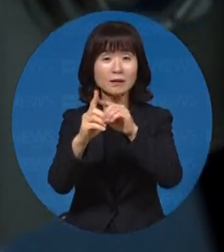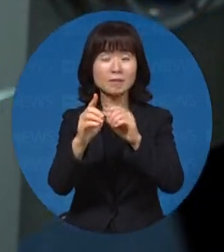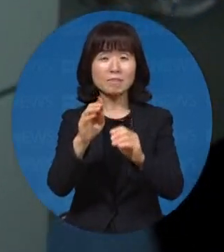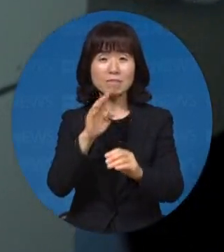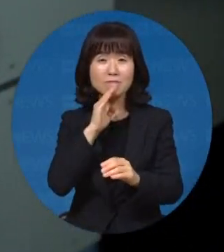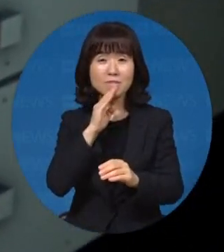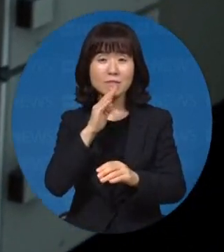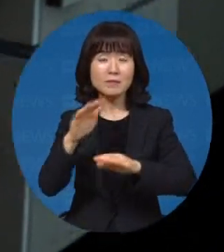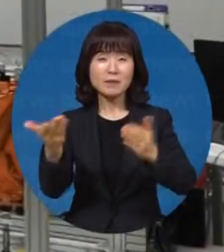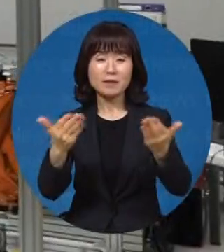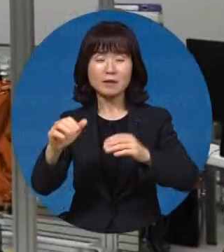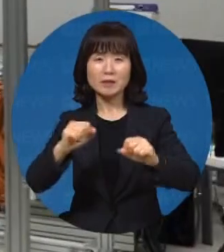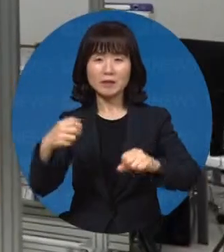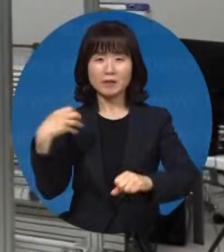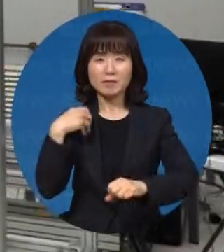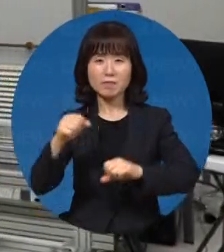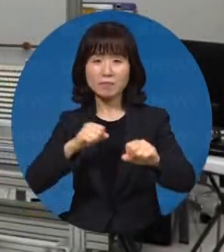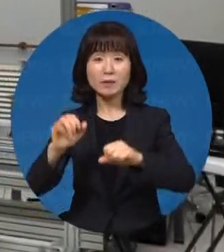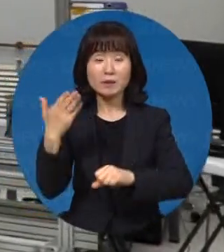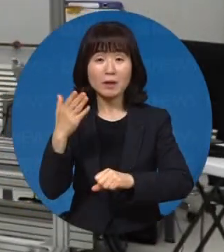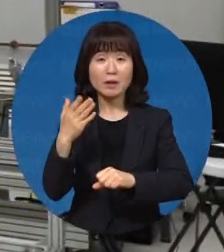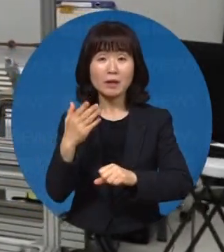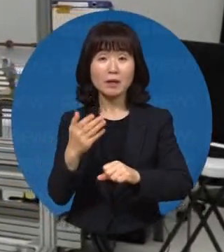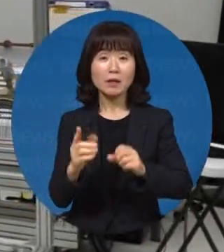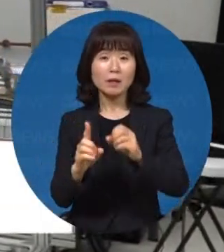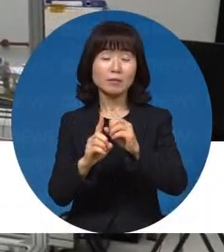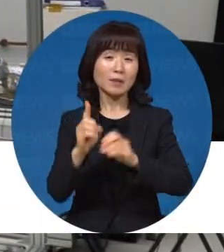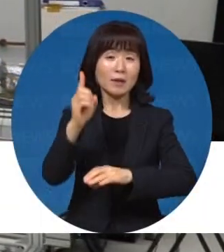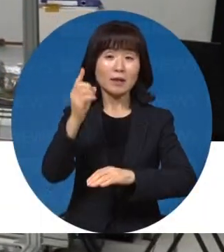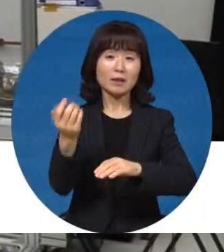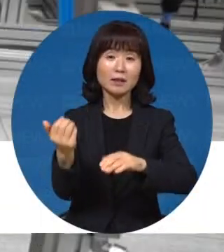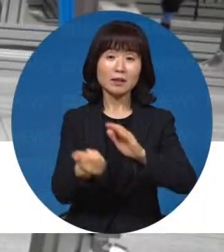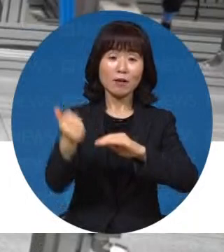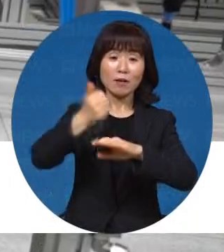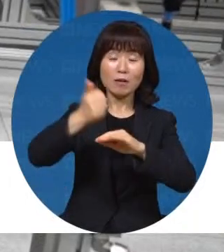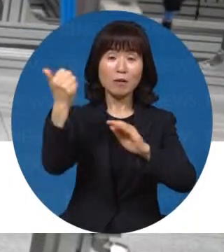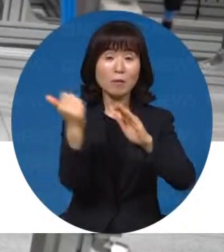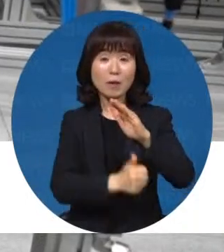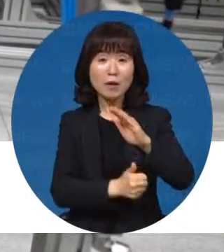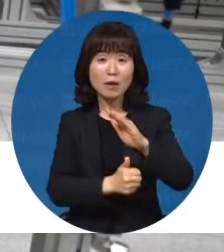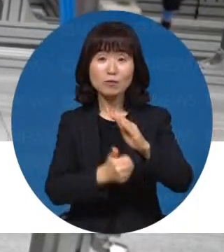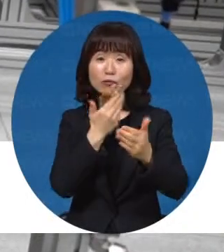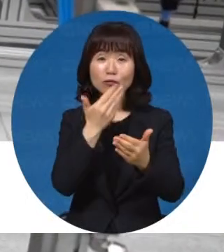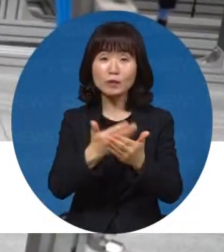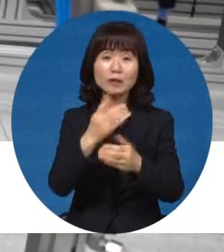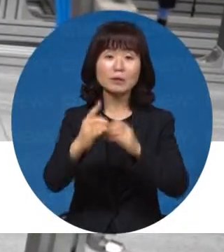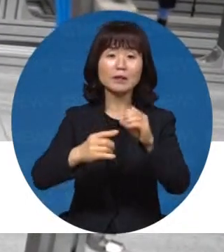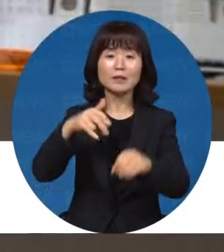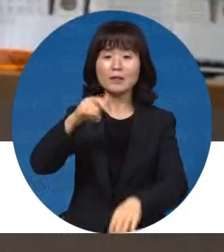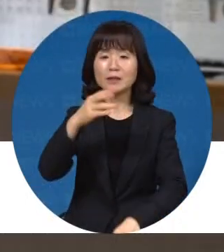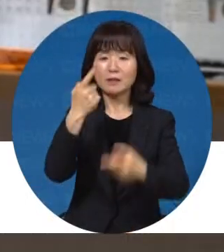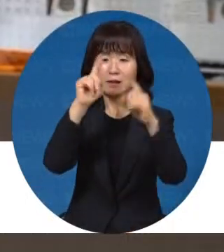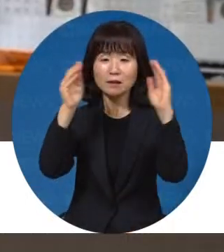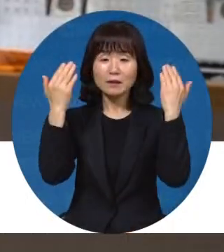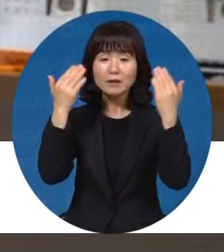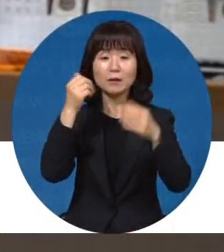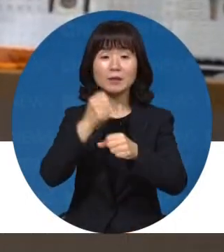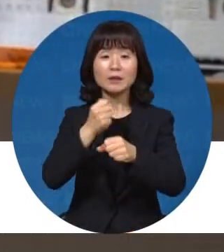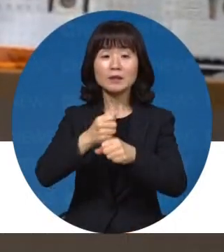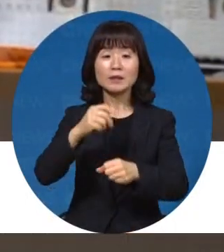바로 투입됩니다. 발사의 성패를 가를 가장 중요한 위성은 카이스트에서 개발한 차세대 소형 위성